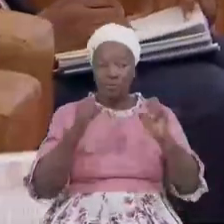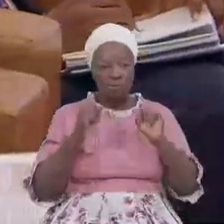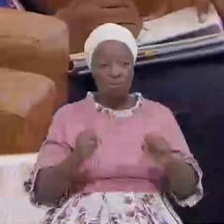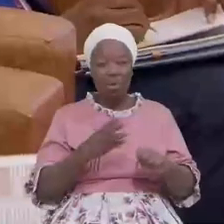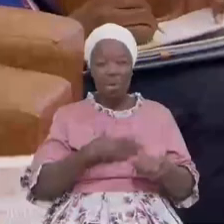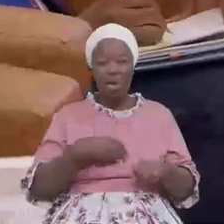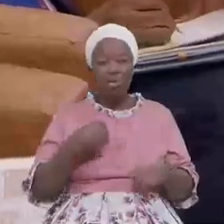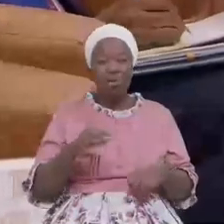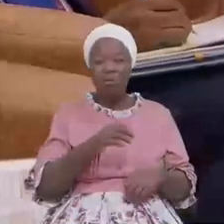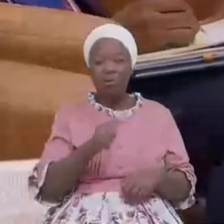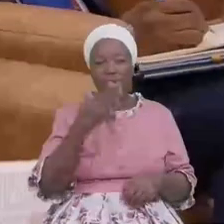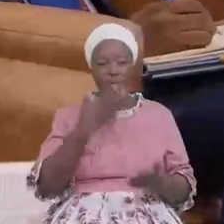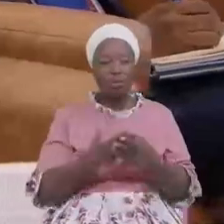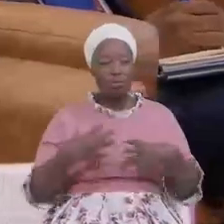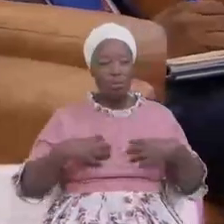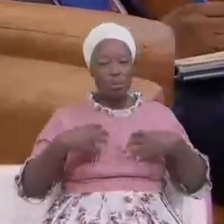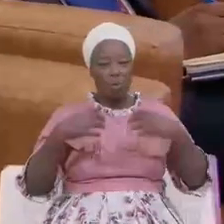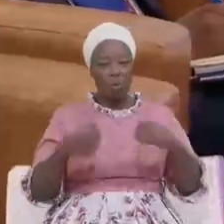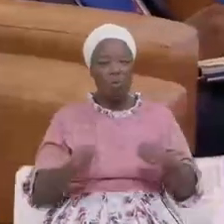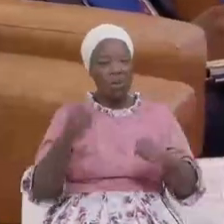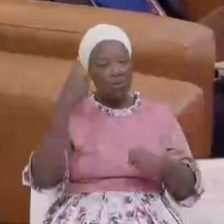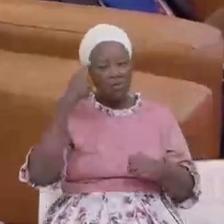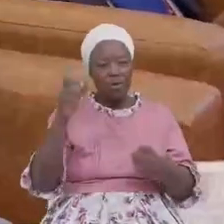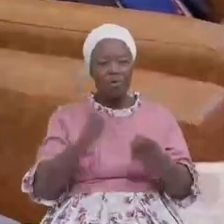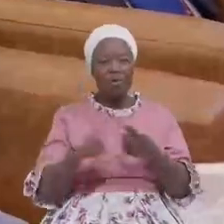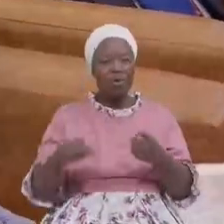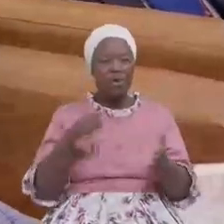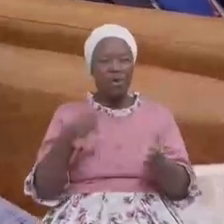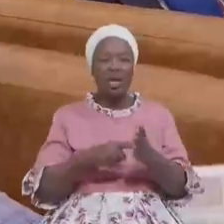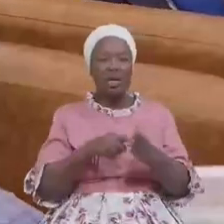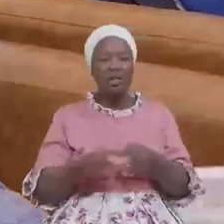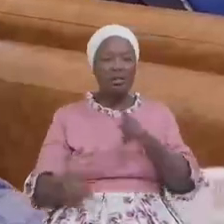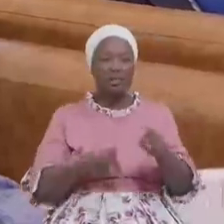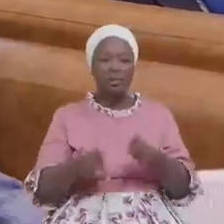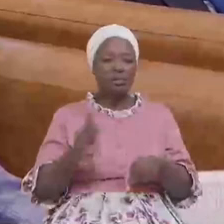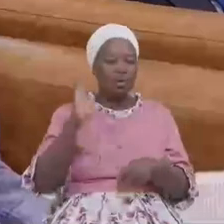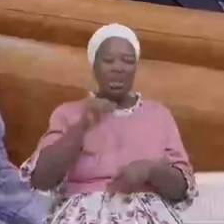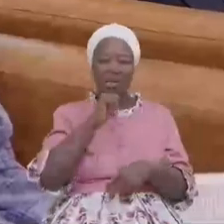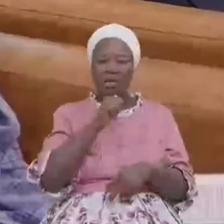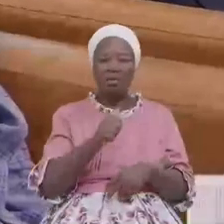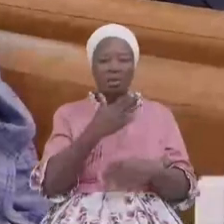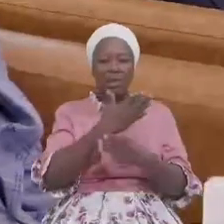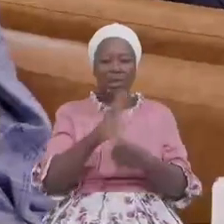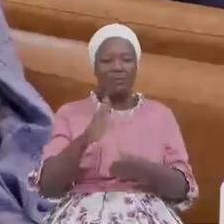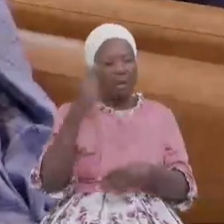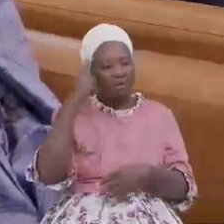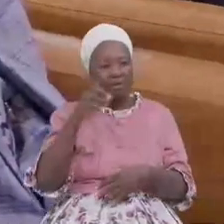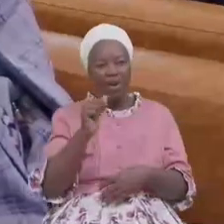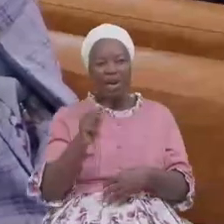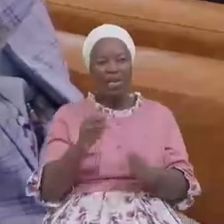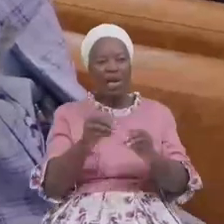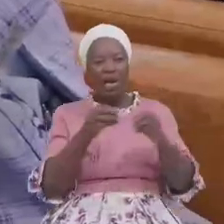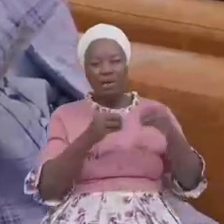Fortifie-toi et prends courage, car c'est toi qui mettras ce peuple en possession du pays que j'ai juré à